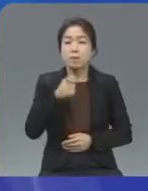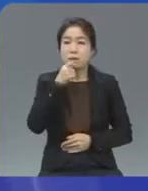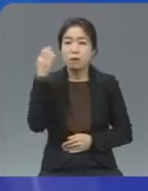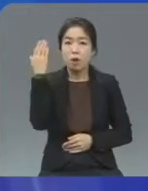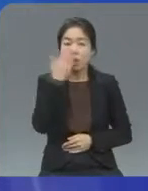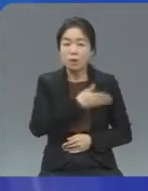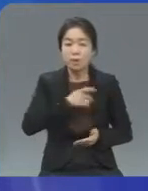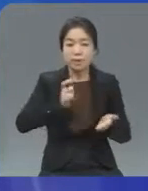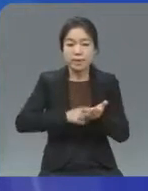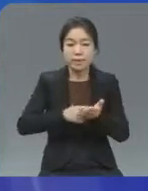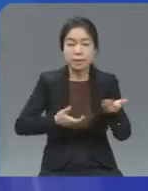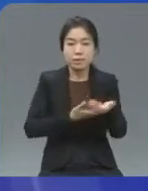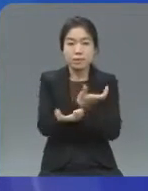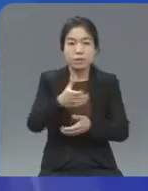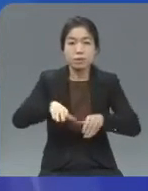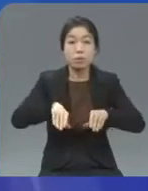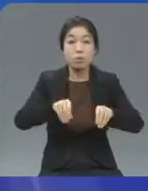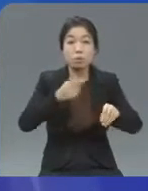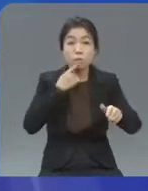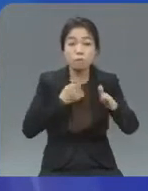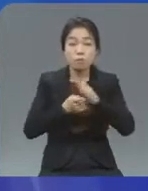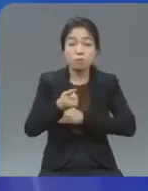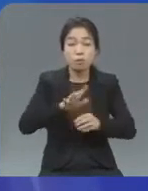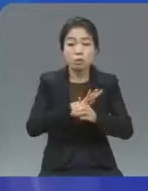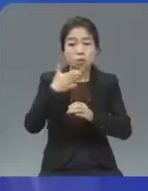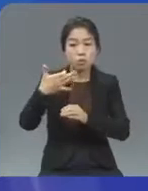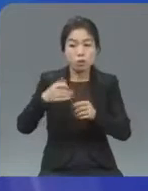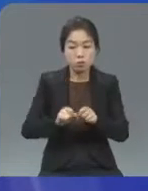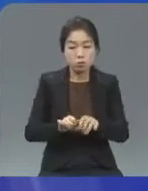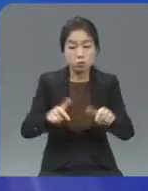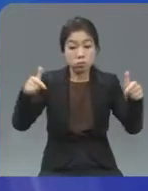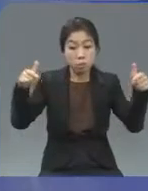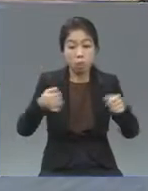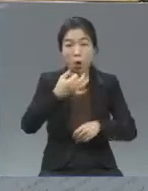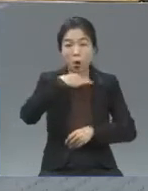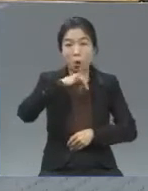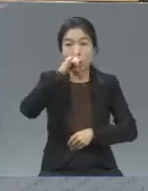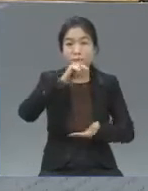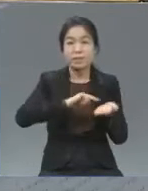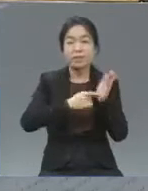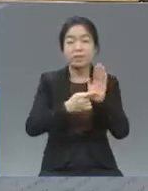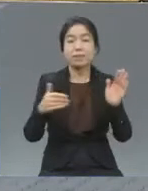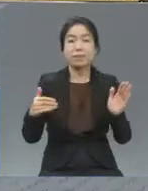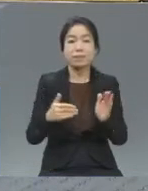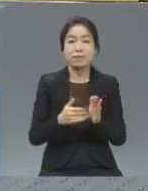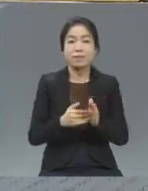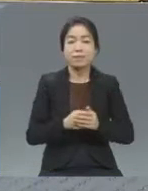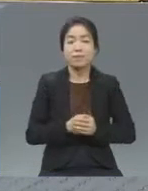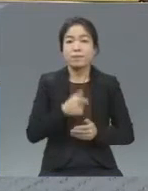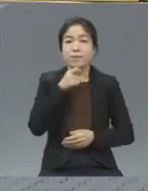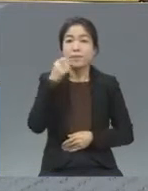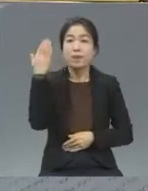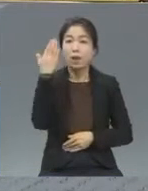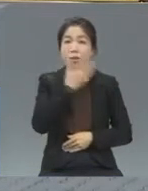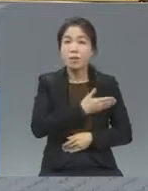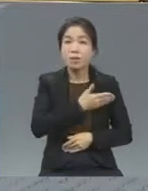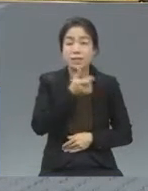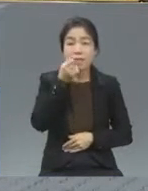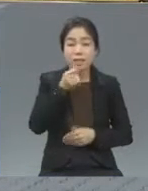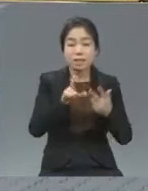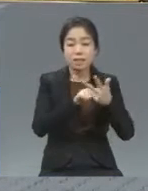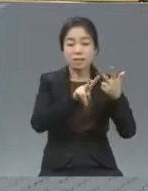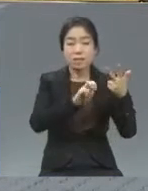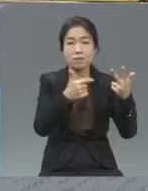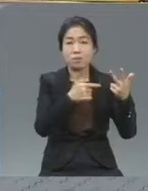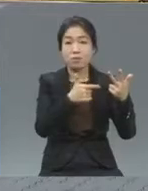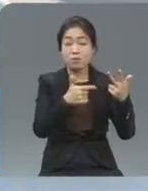여수시의 긴급 이동 멈춤 조치가 코로나19 확산세 저지에 효과를 거둔 것으로 나타났습니다. 여수시는 지난달